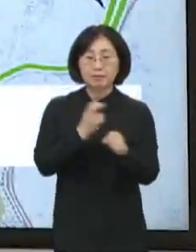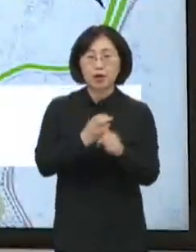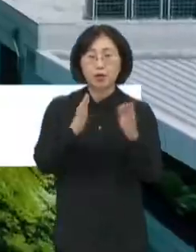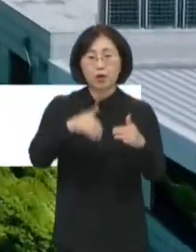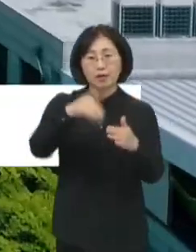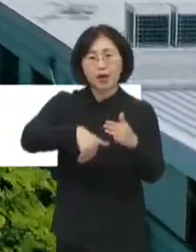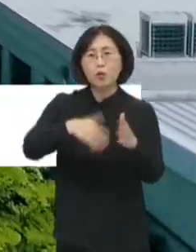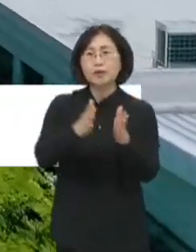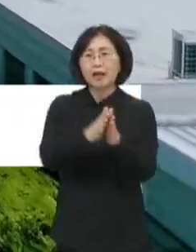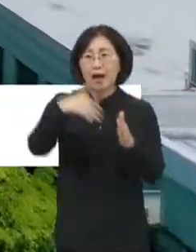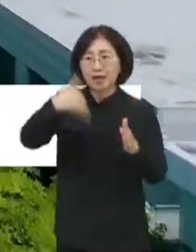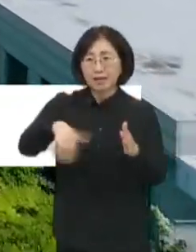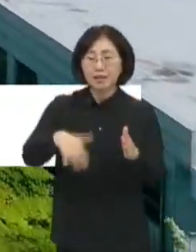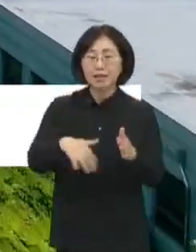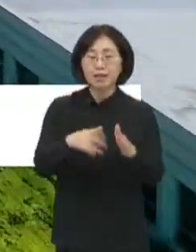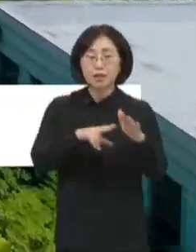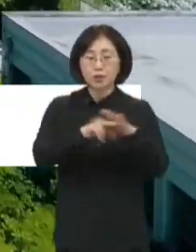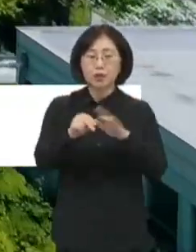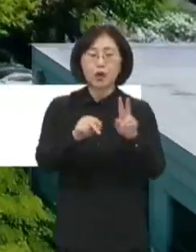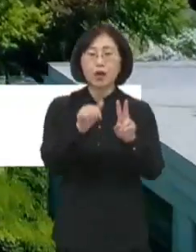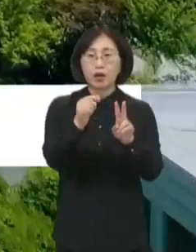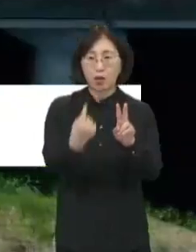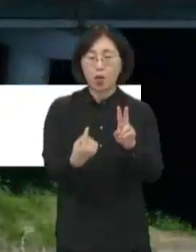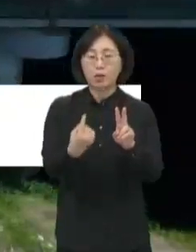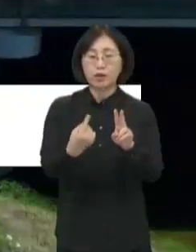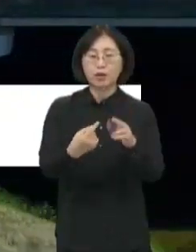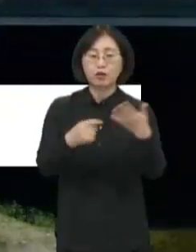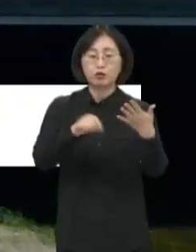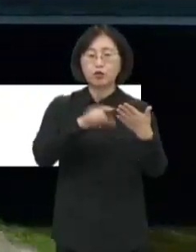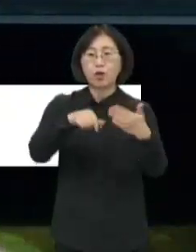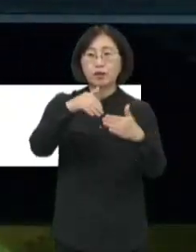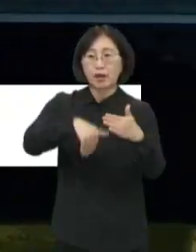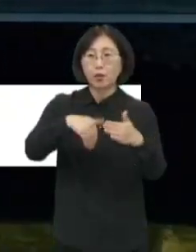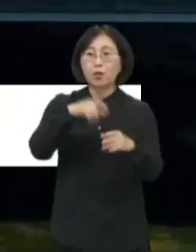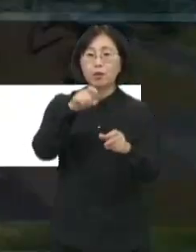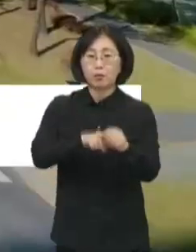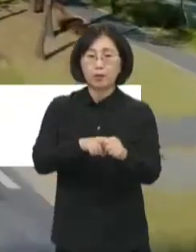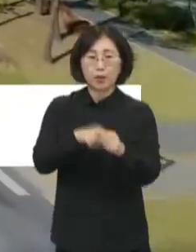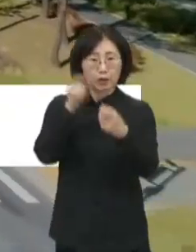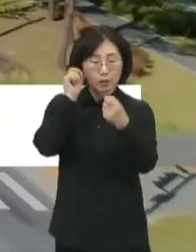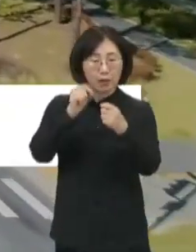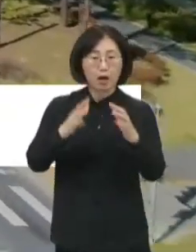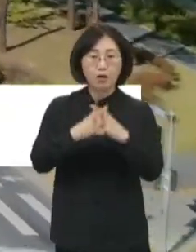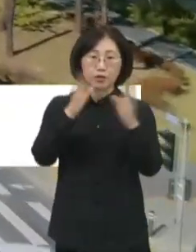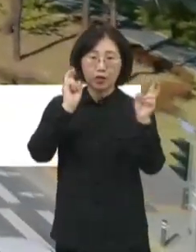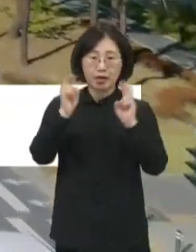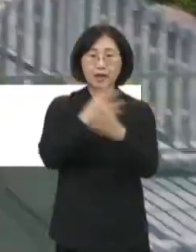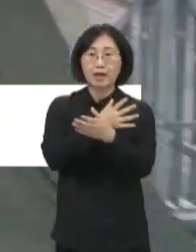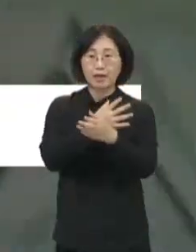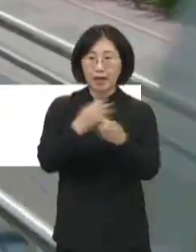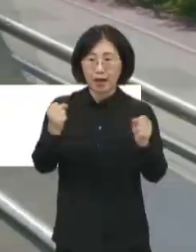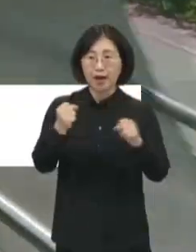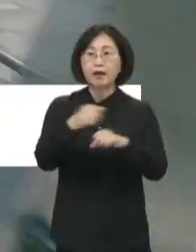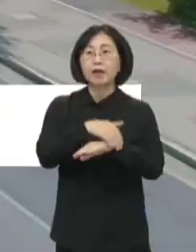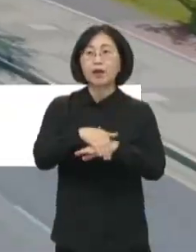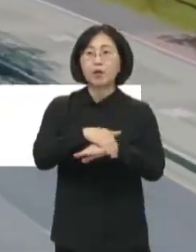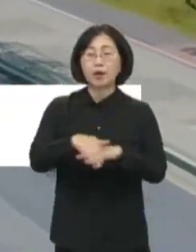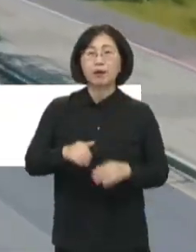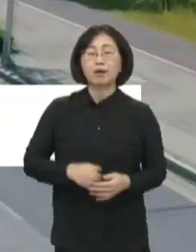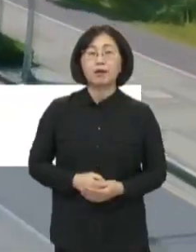착공조차 못했던 도시철도 2호선 트램은 9월 착공을 목표로 조만간 건설 공사 발주 계획 수립에